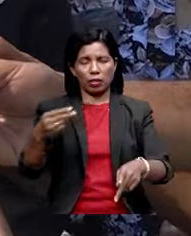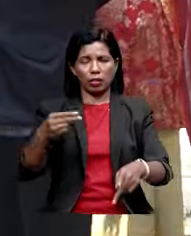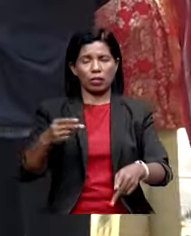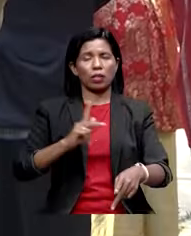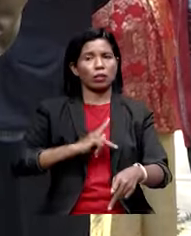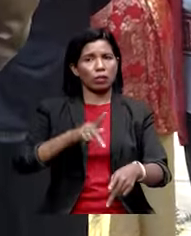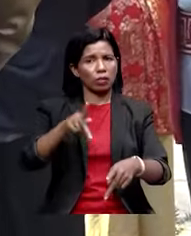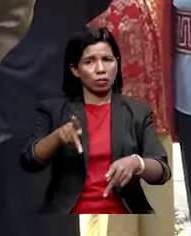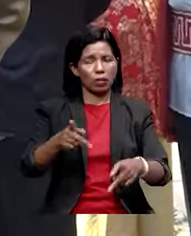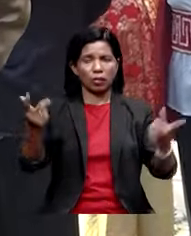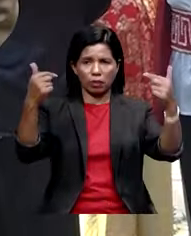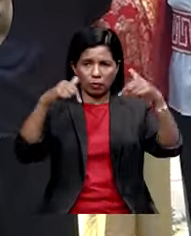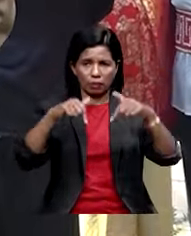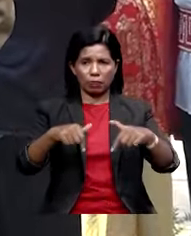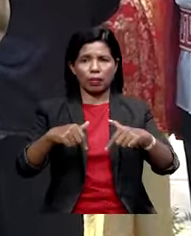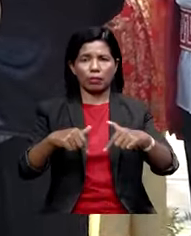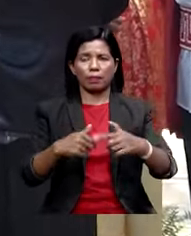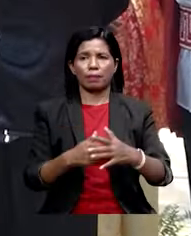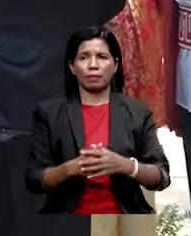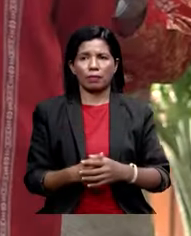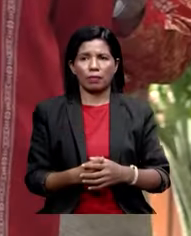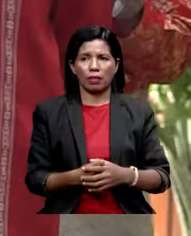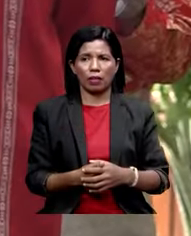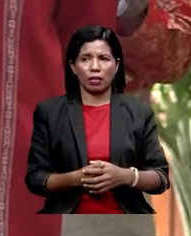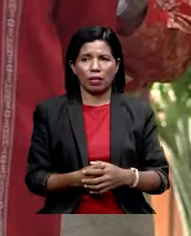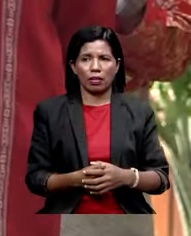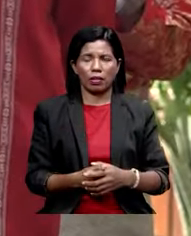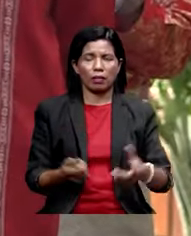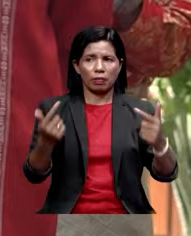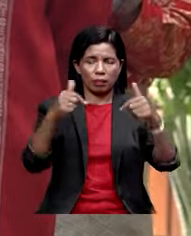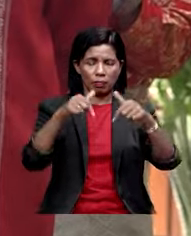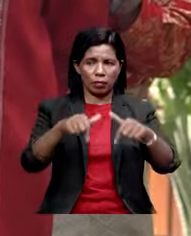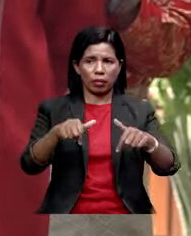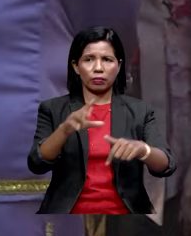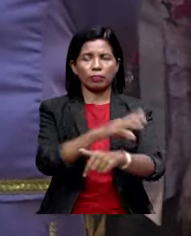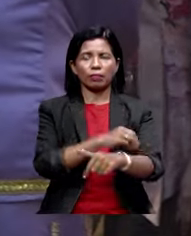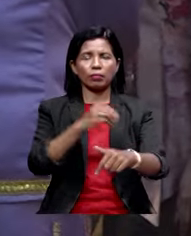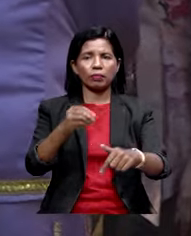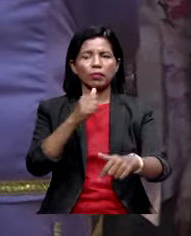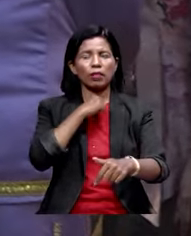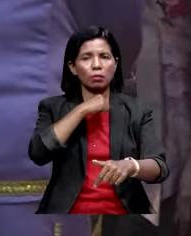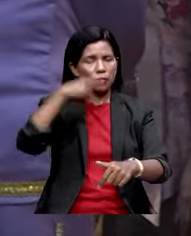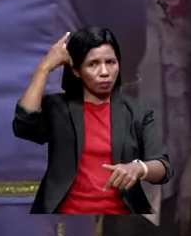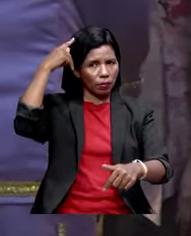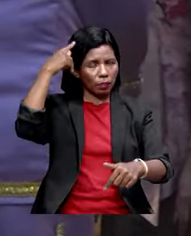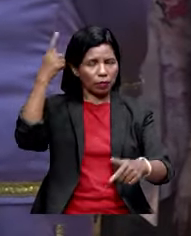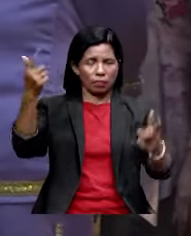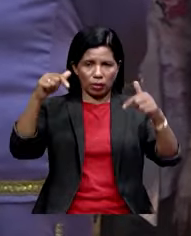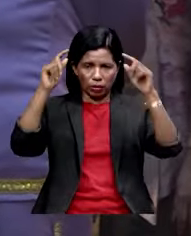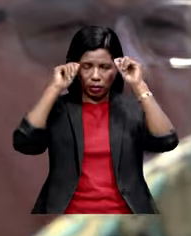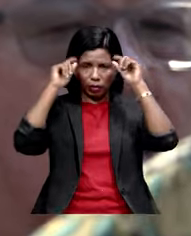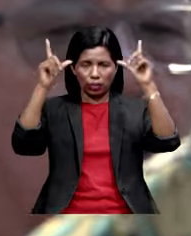bepergian di eh e pada saat kunjungan paus Misa paus di e